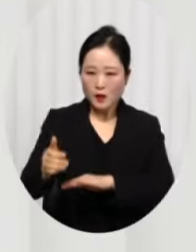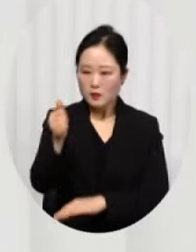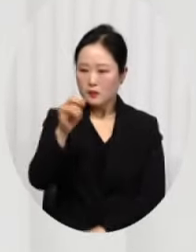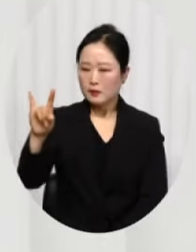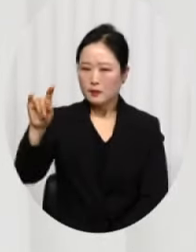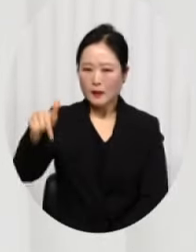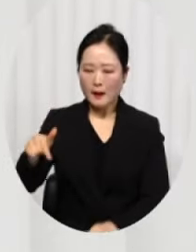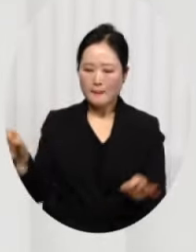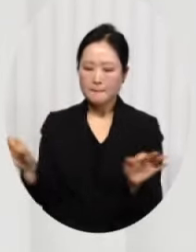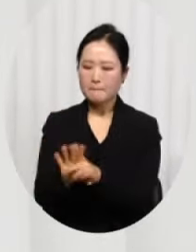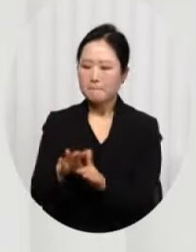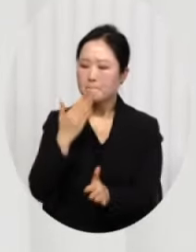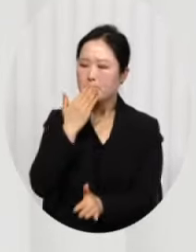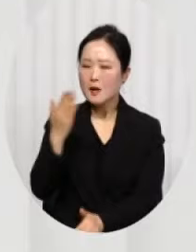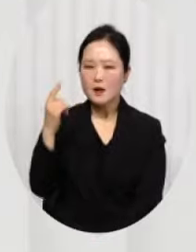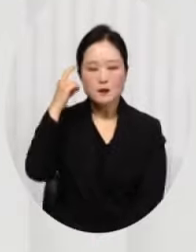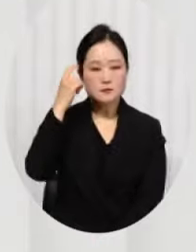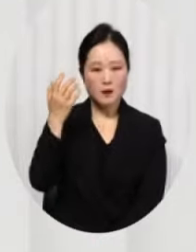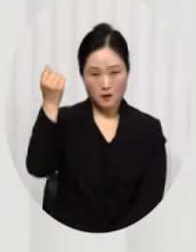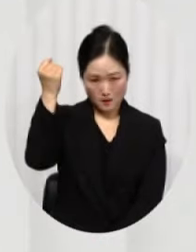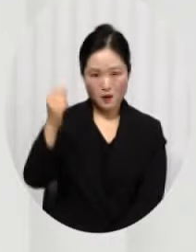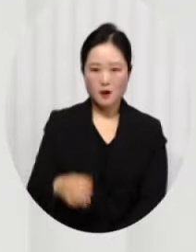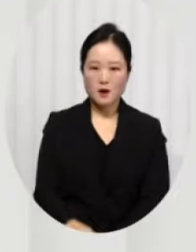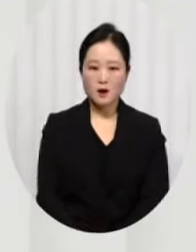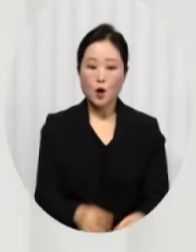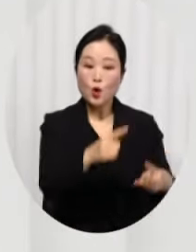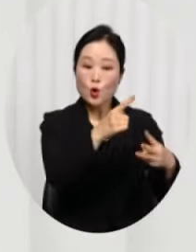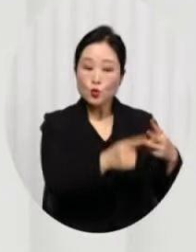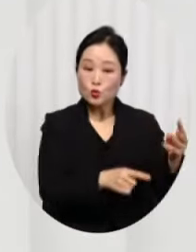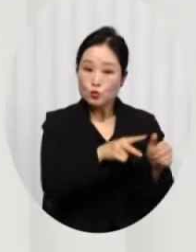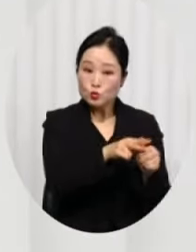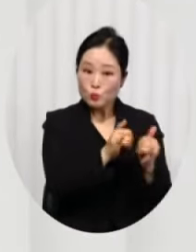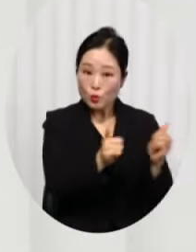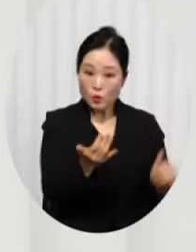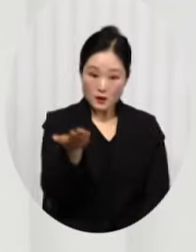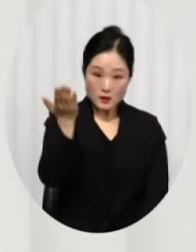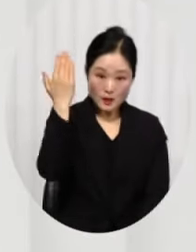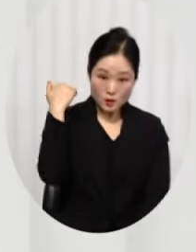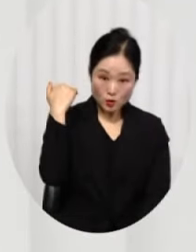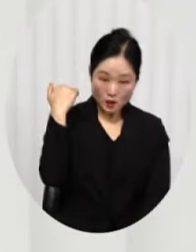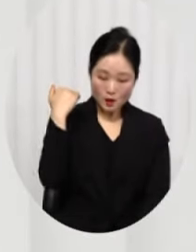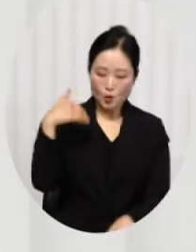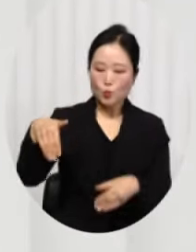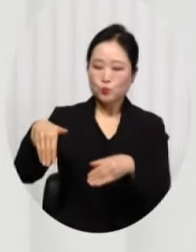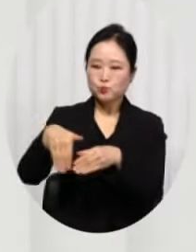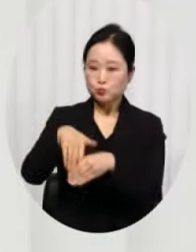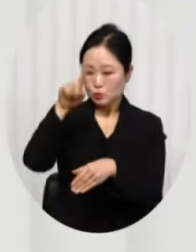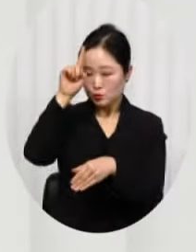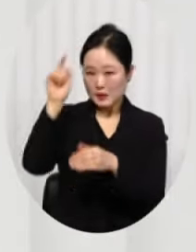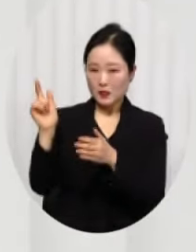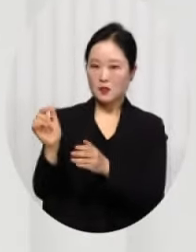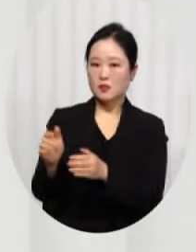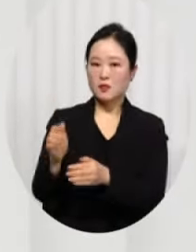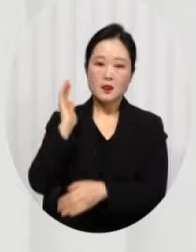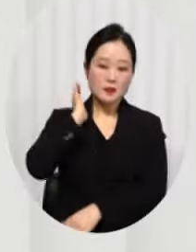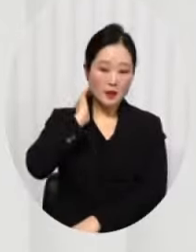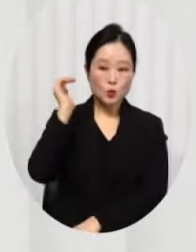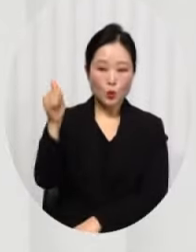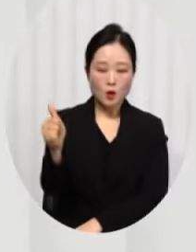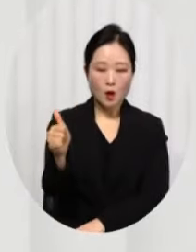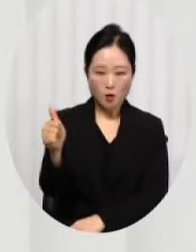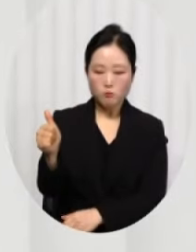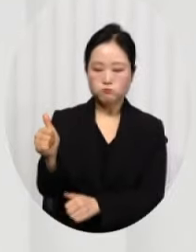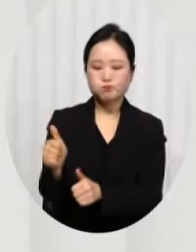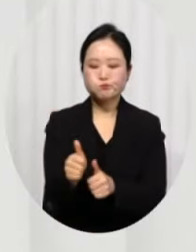했습니다. 윤건영 후보는 아마 국정상황실장으로서 그 누구보다도 북한의 자주 갖고 김정은을 제일 많이